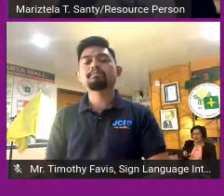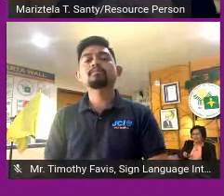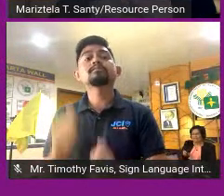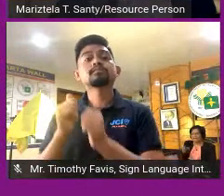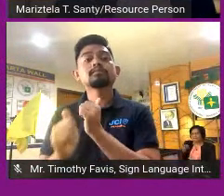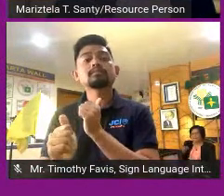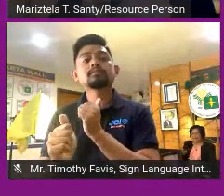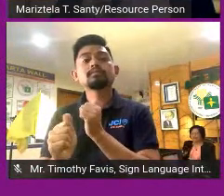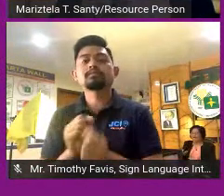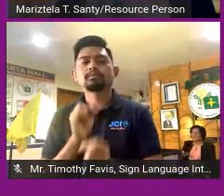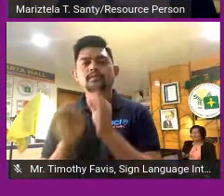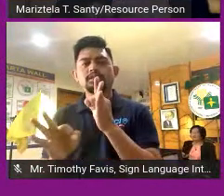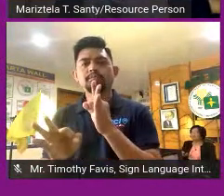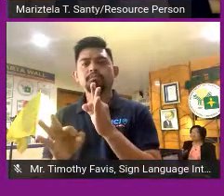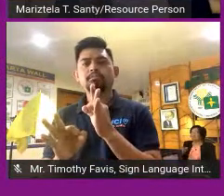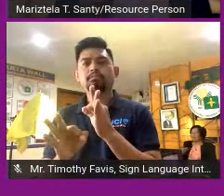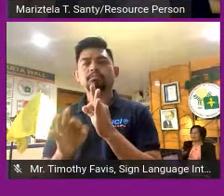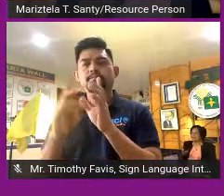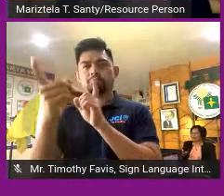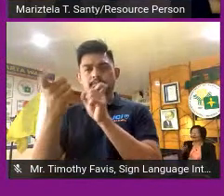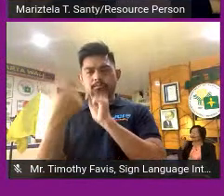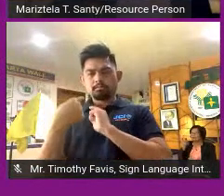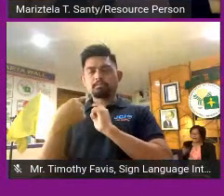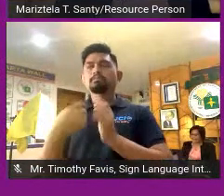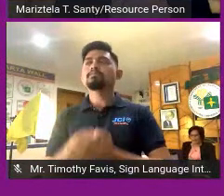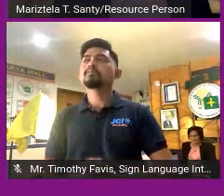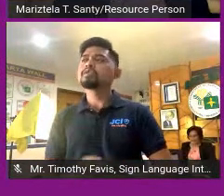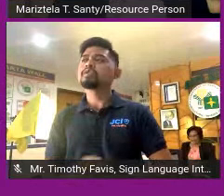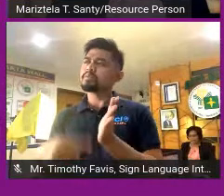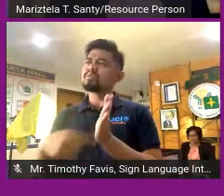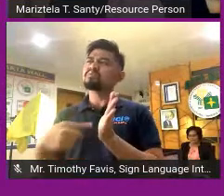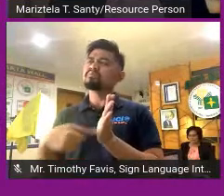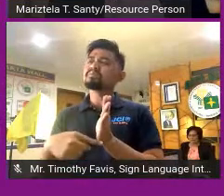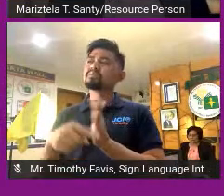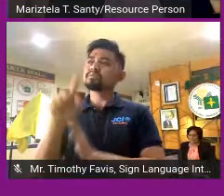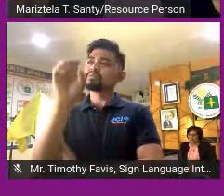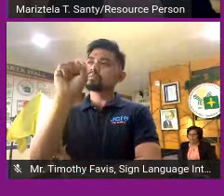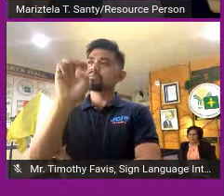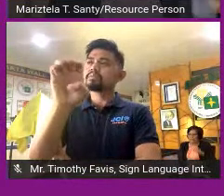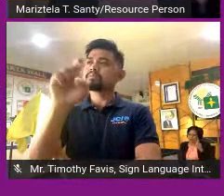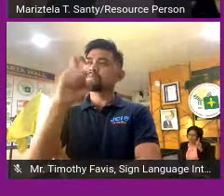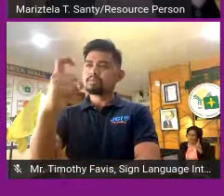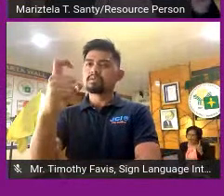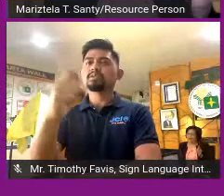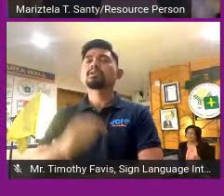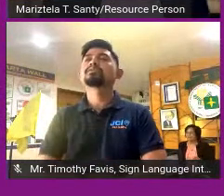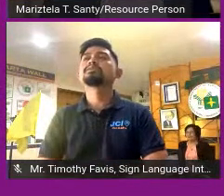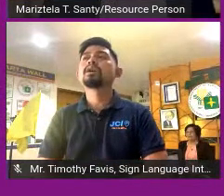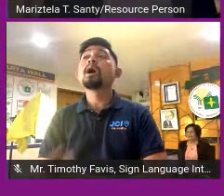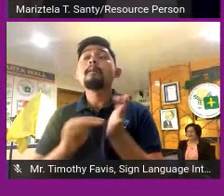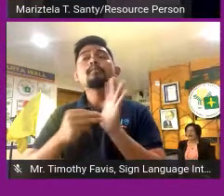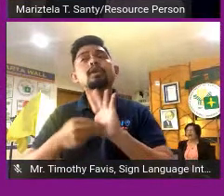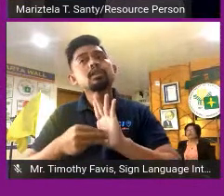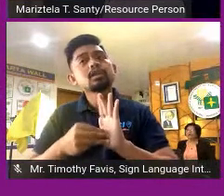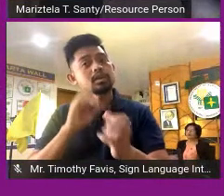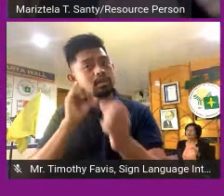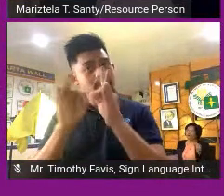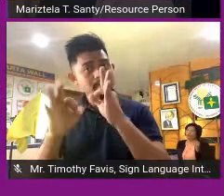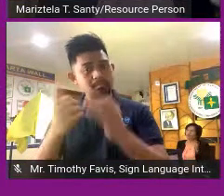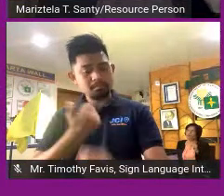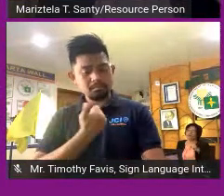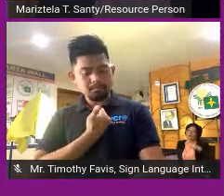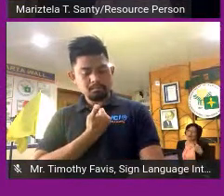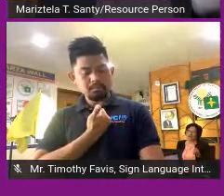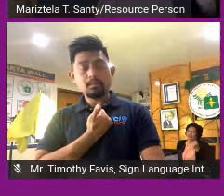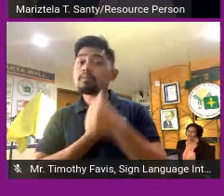So, pag tinanong natin sex or kasarian, pag ikaw babae, ang sagot